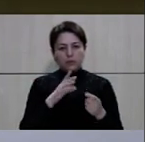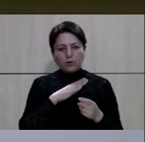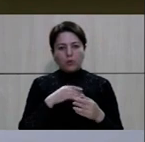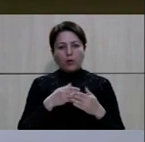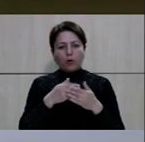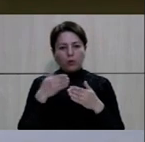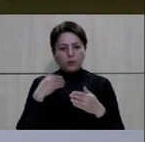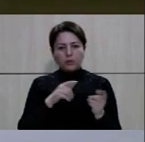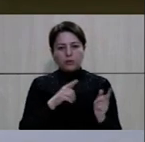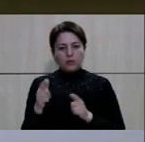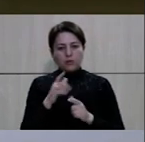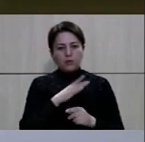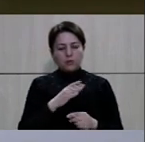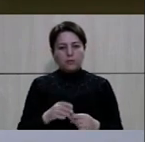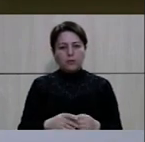olingan